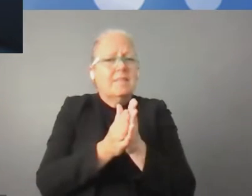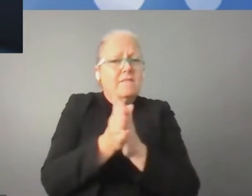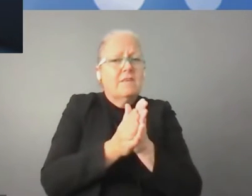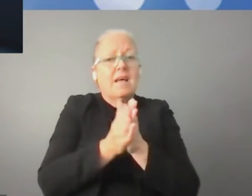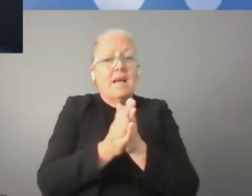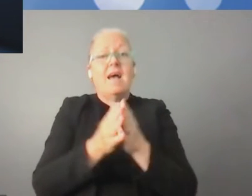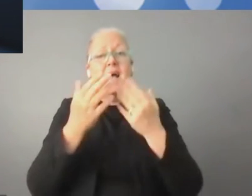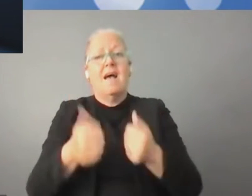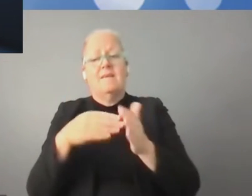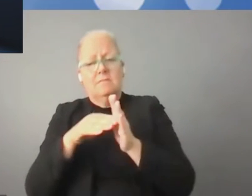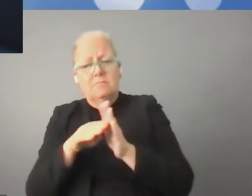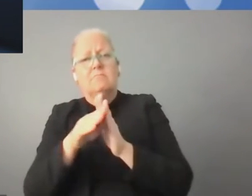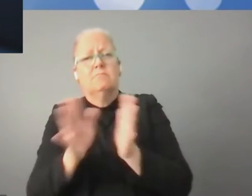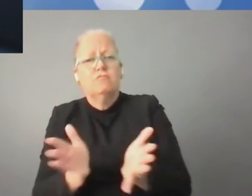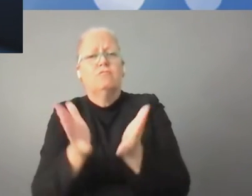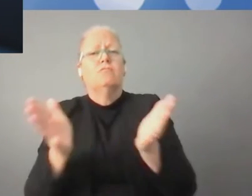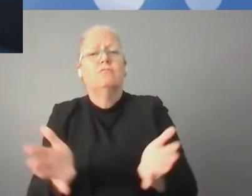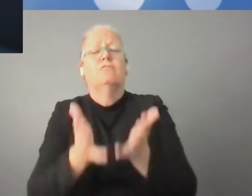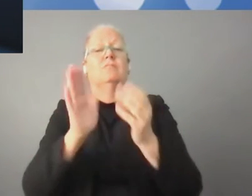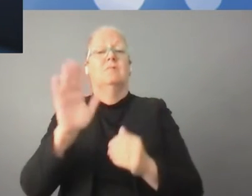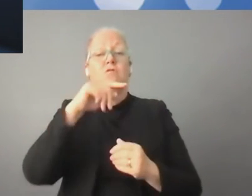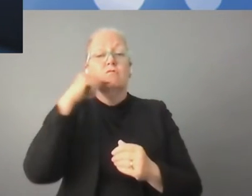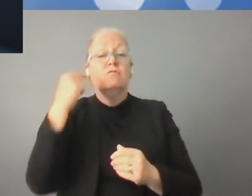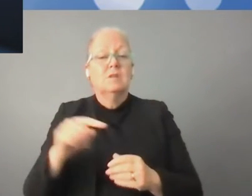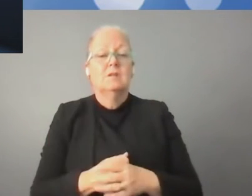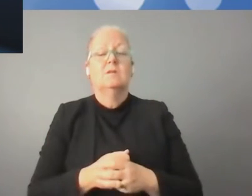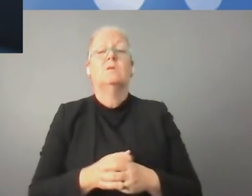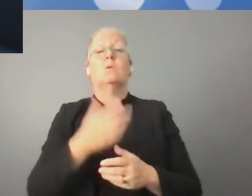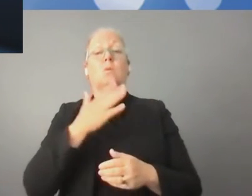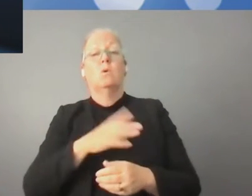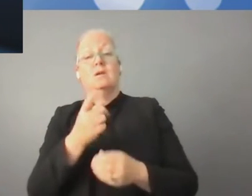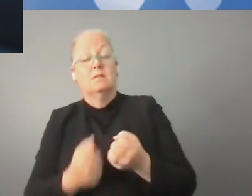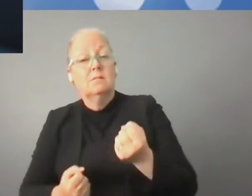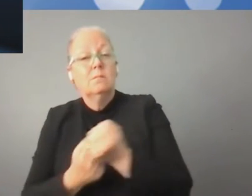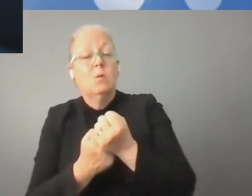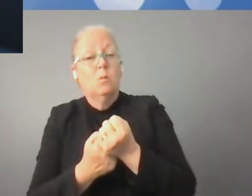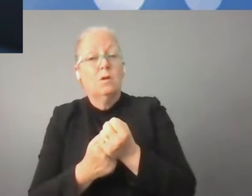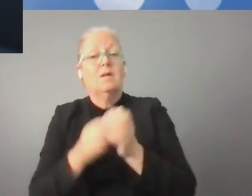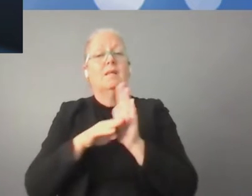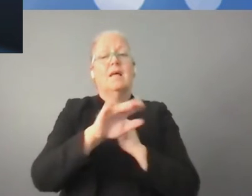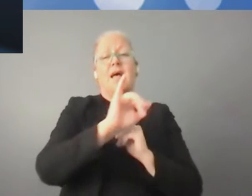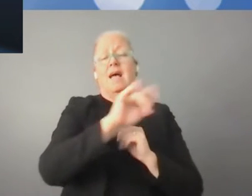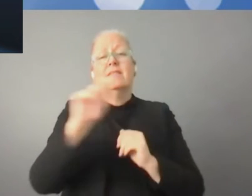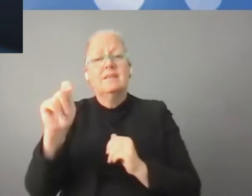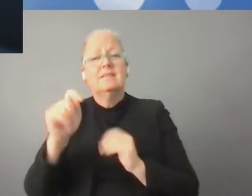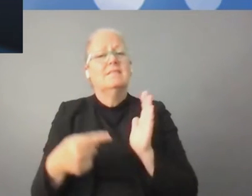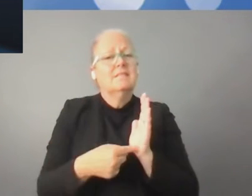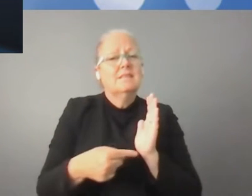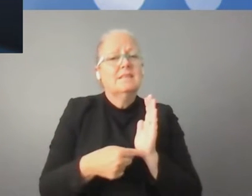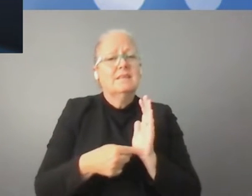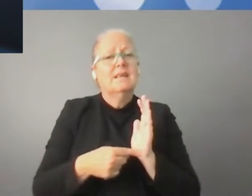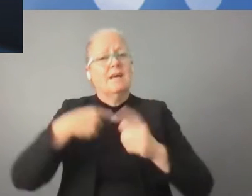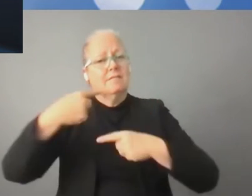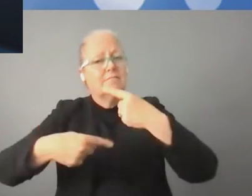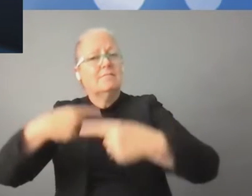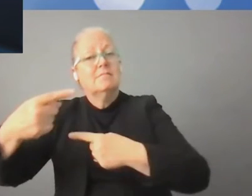услуги. Этот сектор развивается особенно бурно, и на протяжении последних лет он вырос на около 20%.